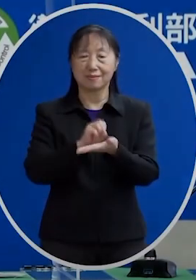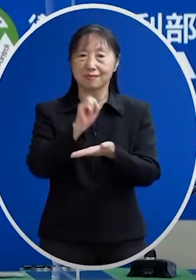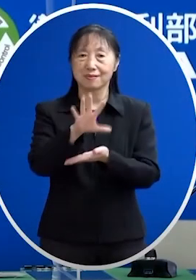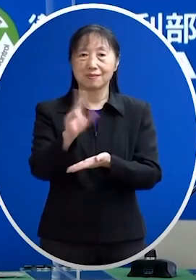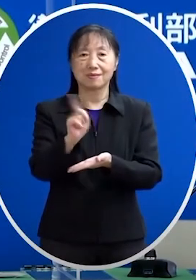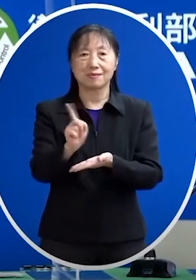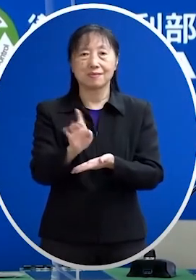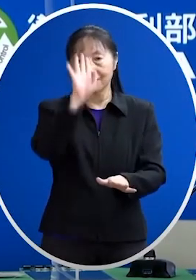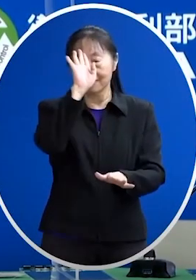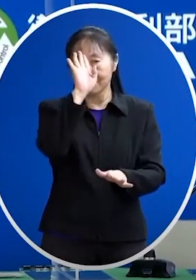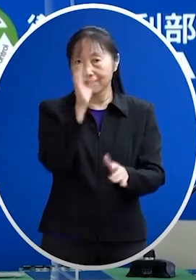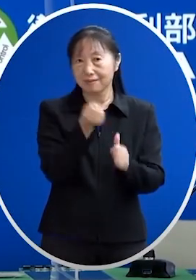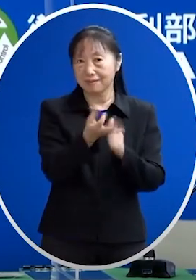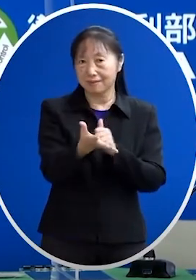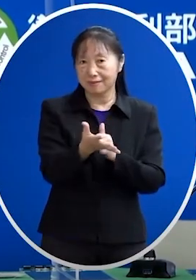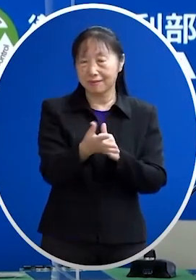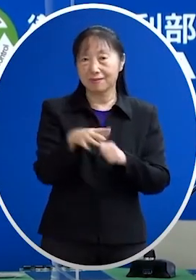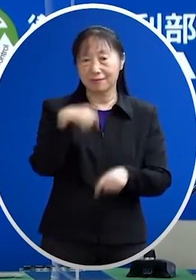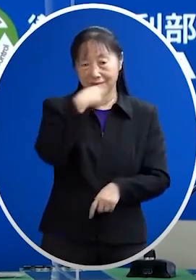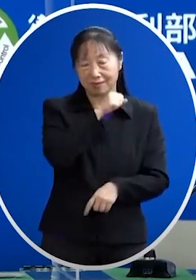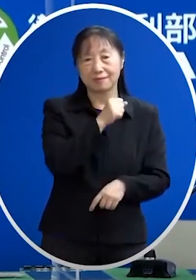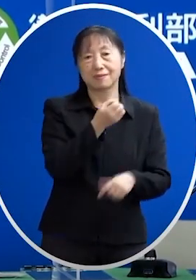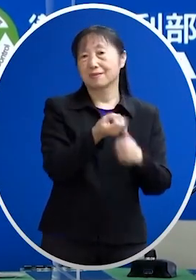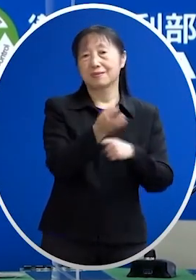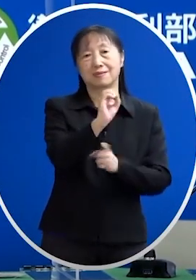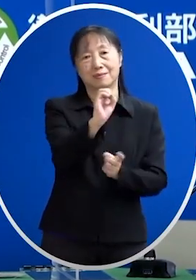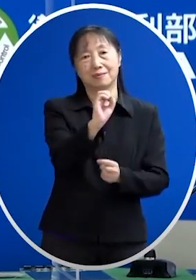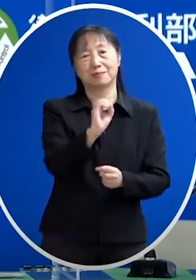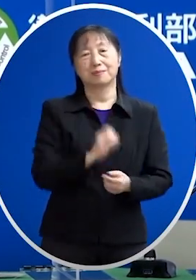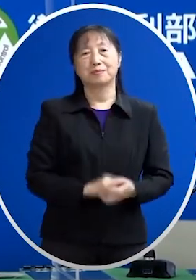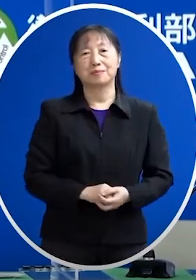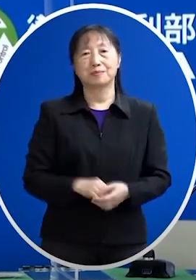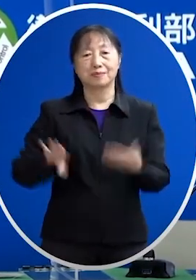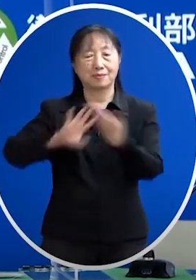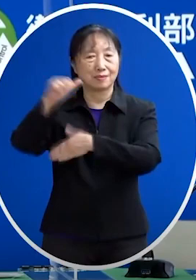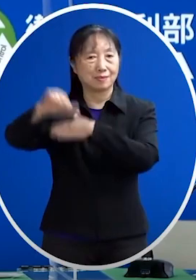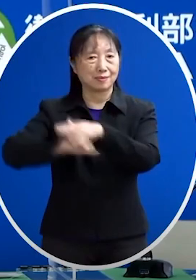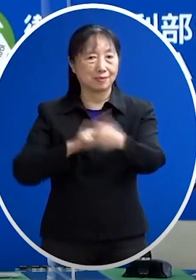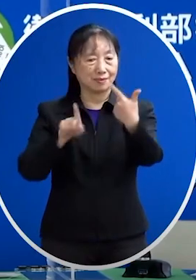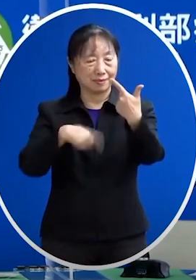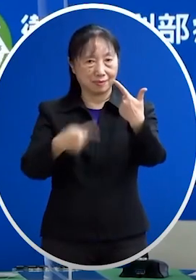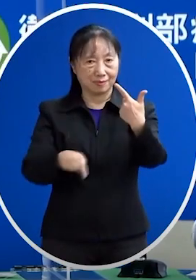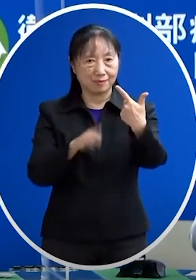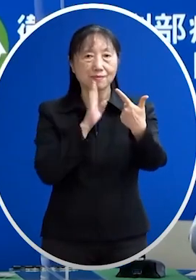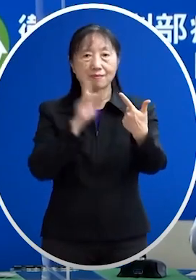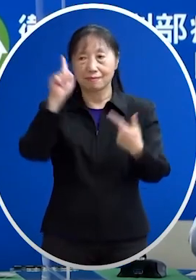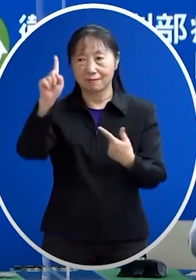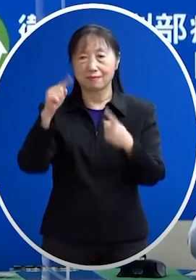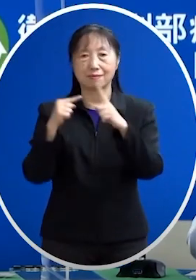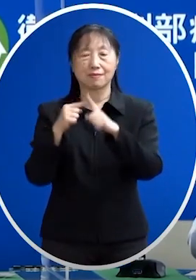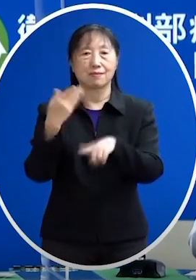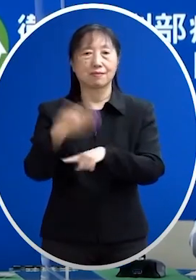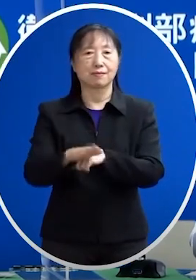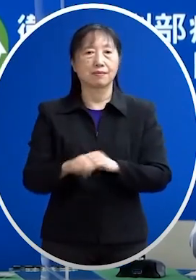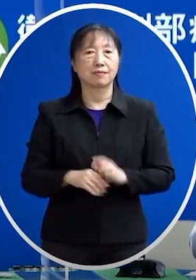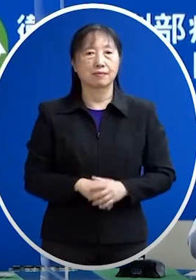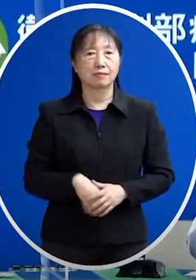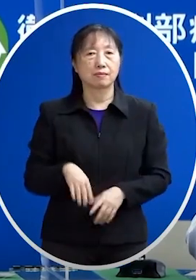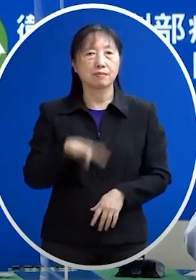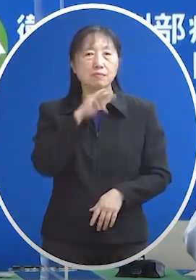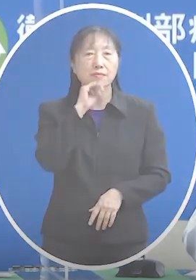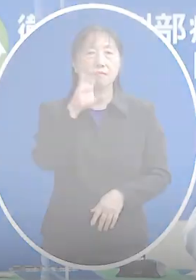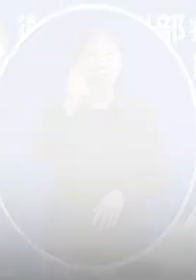今天我们的确定病例本土仍然是没有病例哈。那境外移入有六例，那有一例死亡的个案，那年